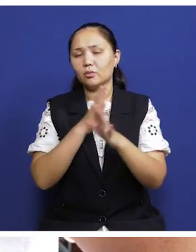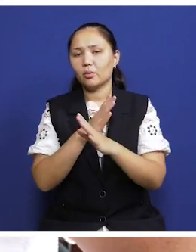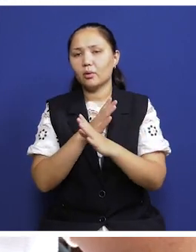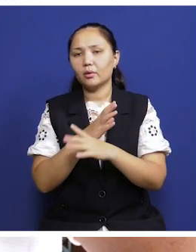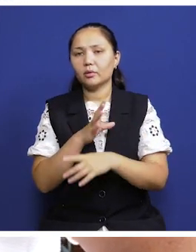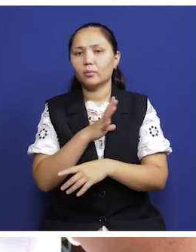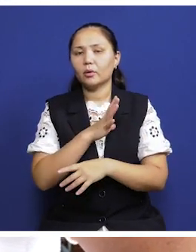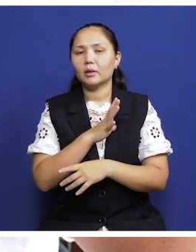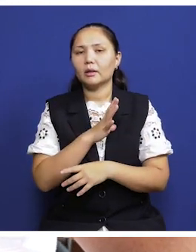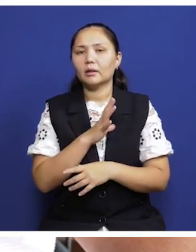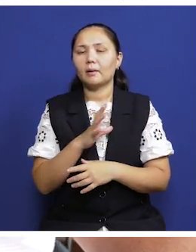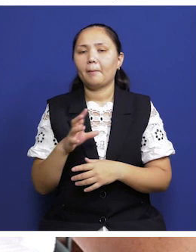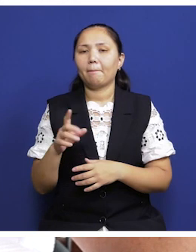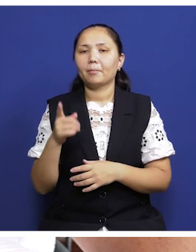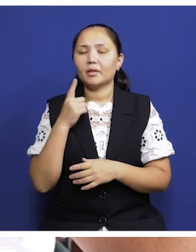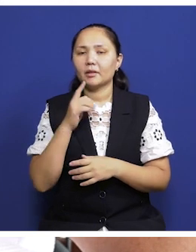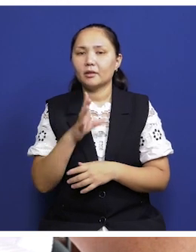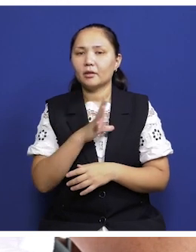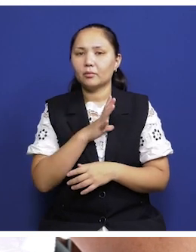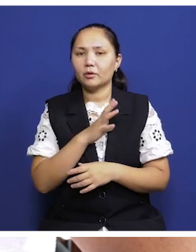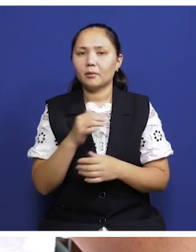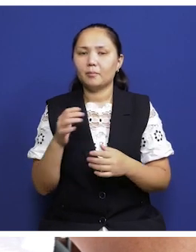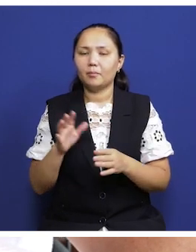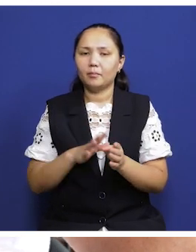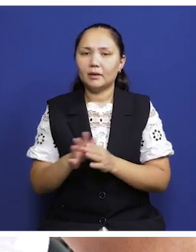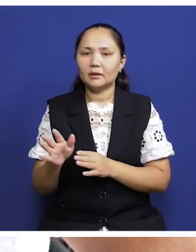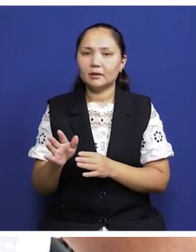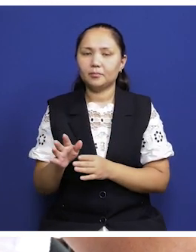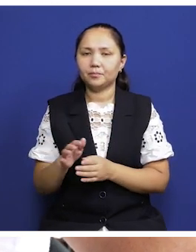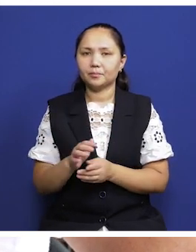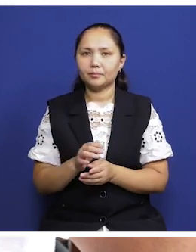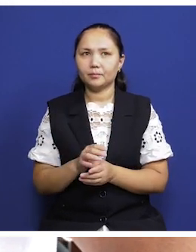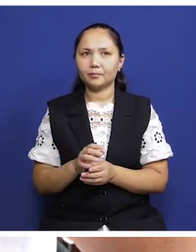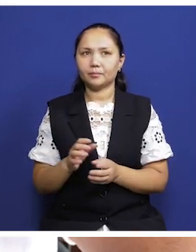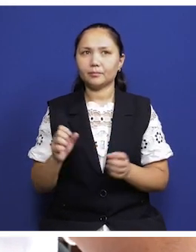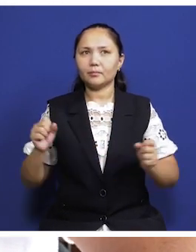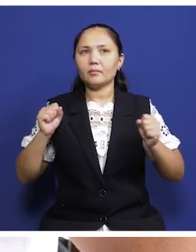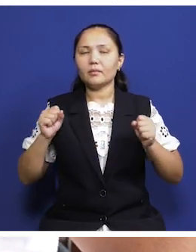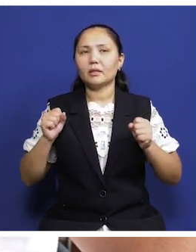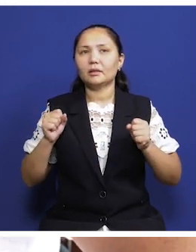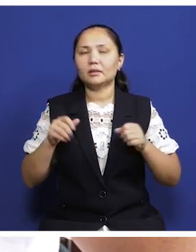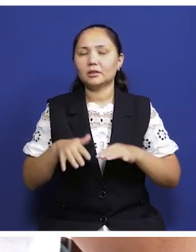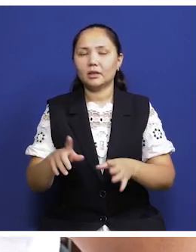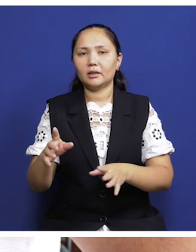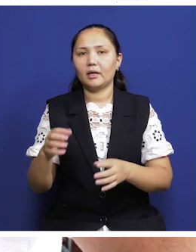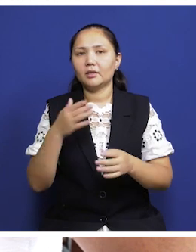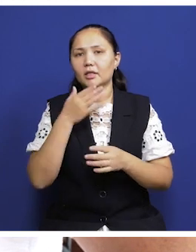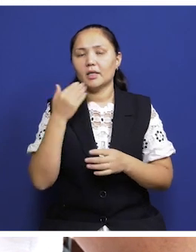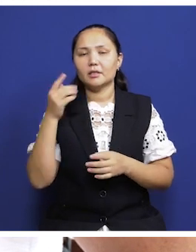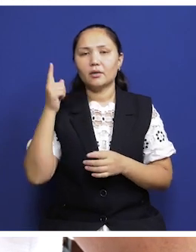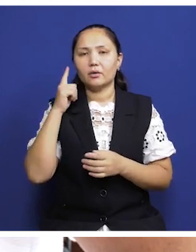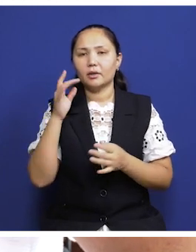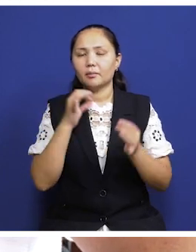биік столбарға шығып жұмыс істеу өте ауыр. Сондықтан осының бәрін анау не деді қыстың қамын жаз ойла дейді ме, солай айтпақшы,